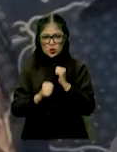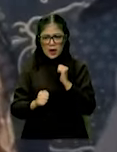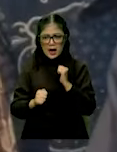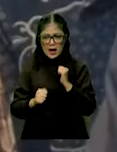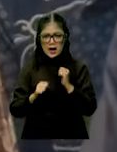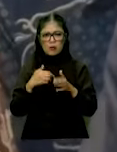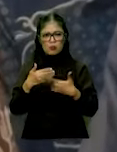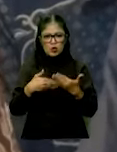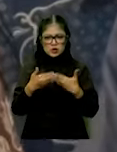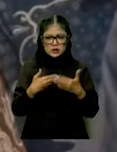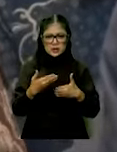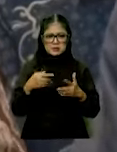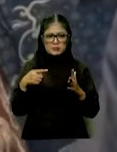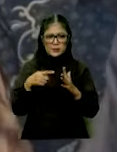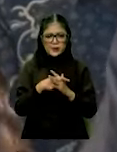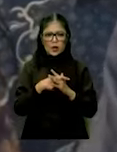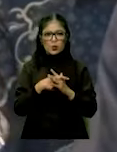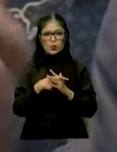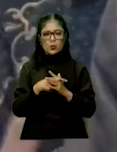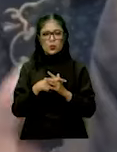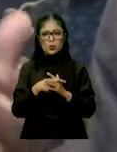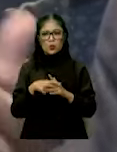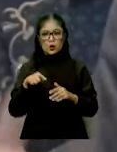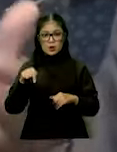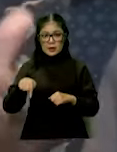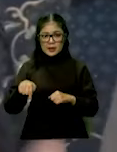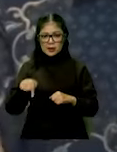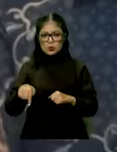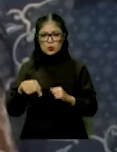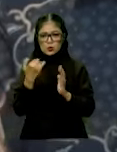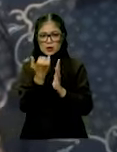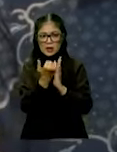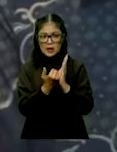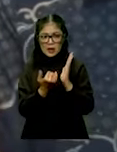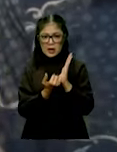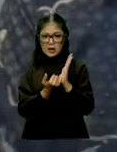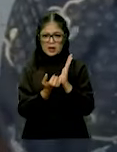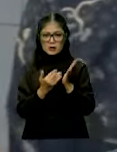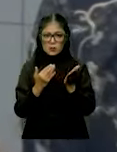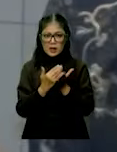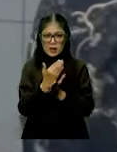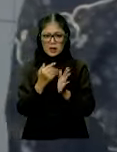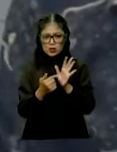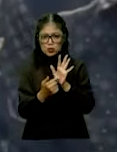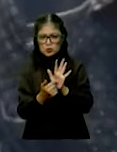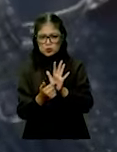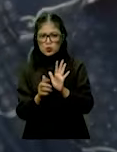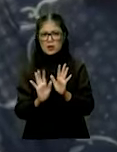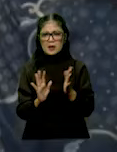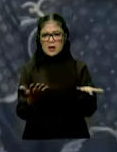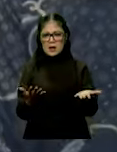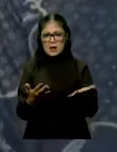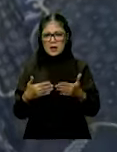pemilu yang tidak tidak berkeadapan itu semakin menunjukkan tanda-tanda yang lebih parah itu yang mendorong kita untuk